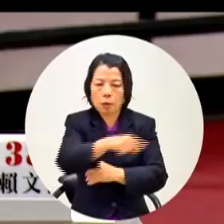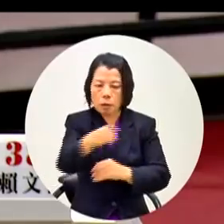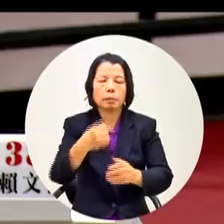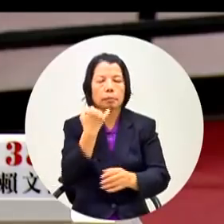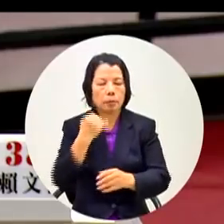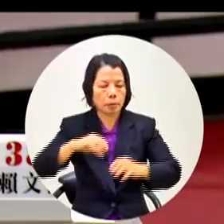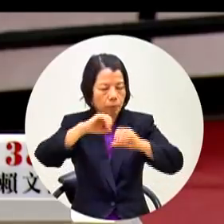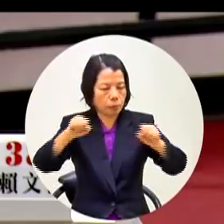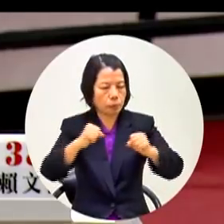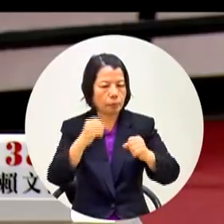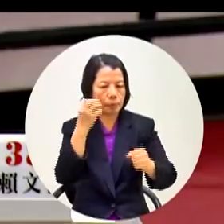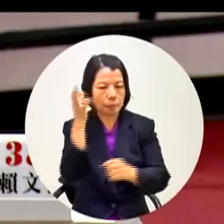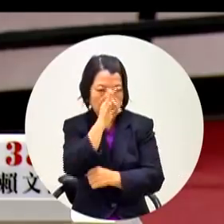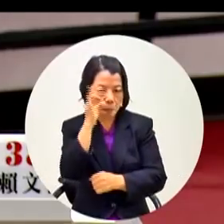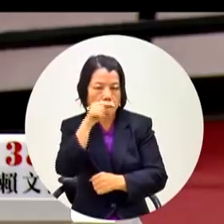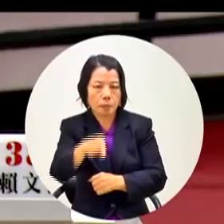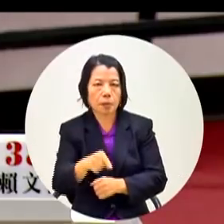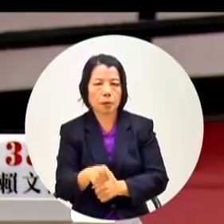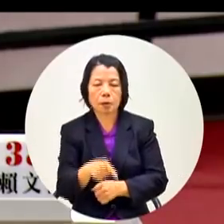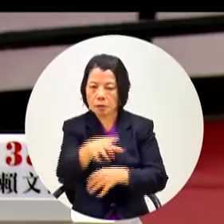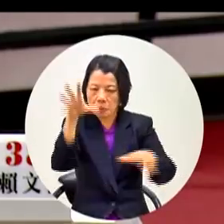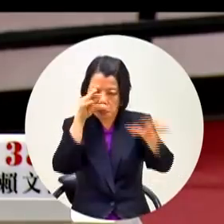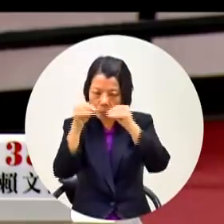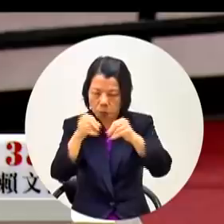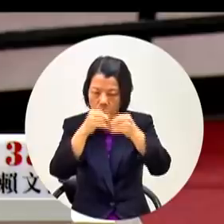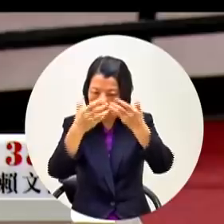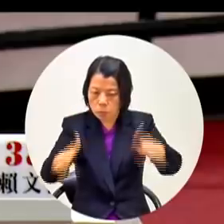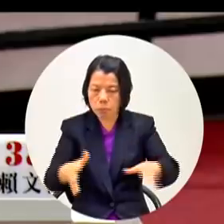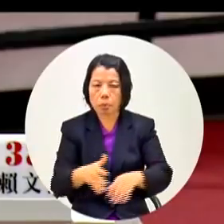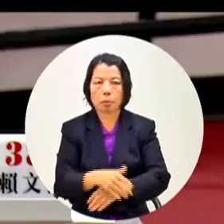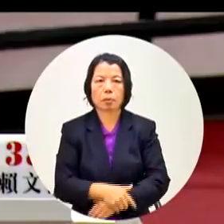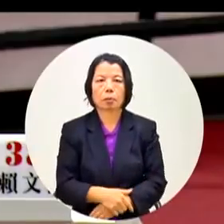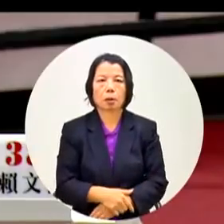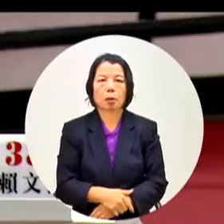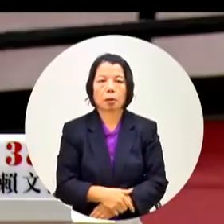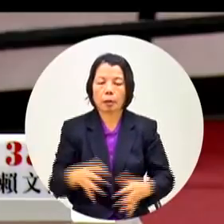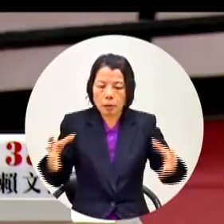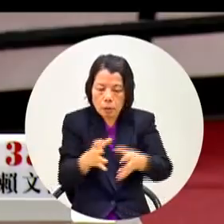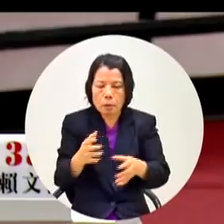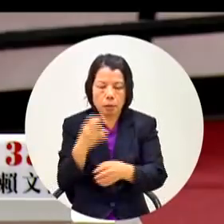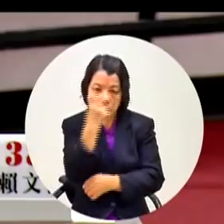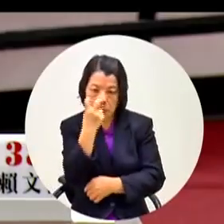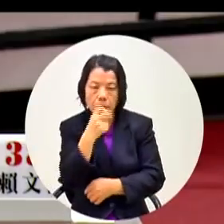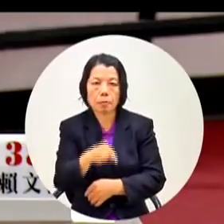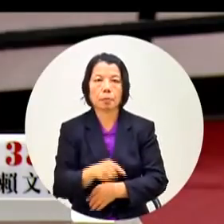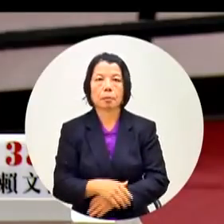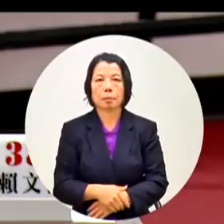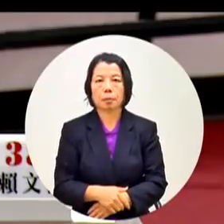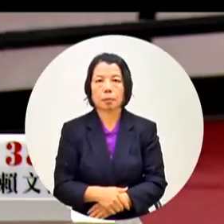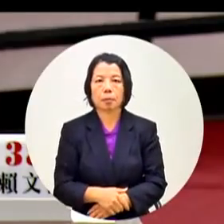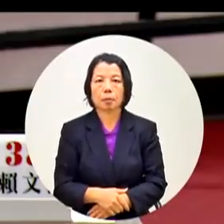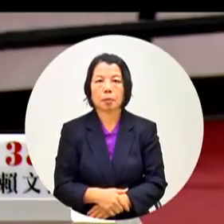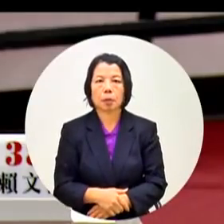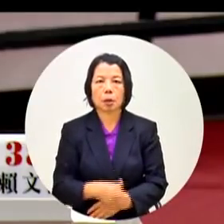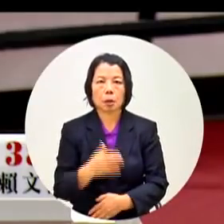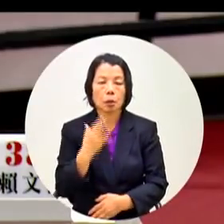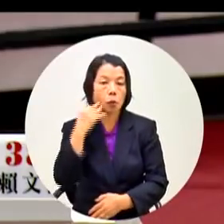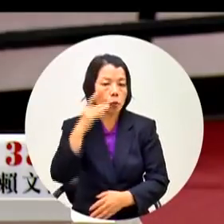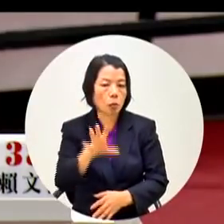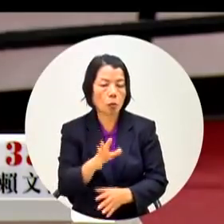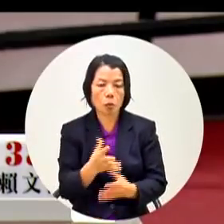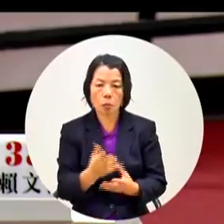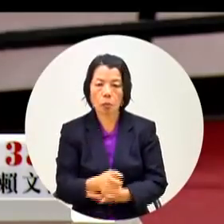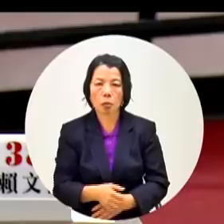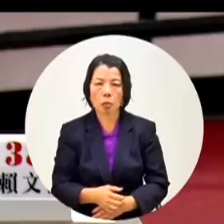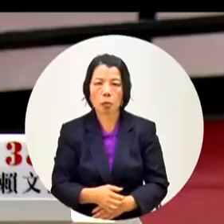更多。啊，你哪边查，大概这位查。啊，但是如果没有，要赶快把这些厘清，到底启动你内部的调